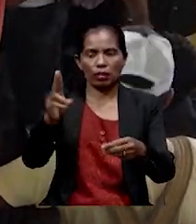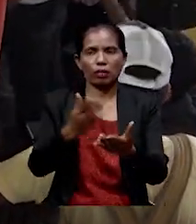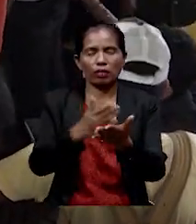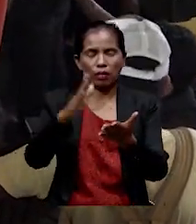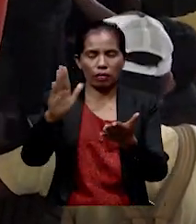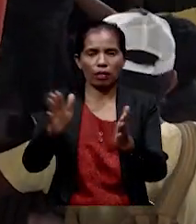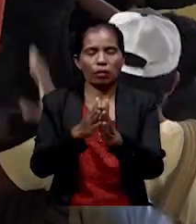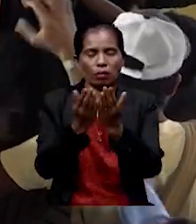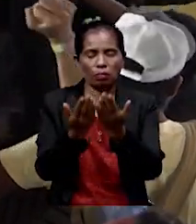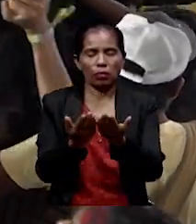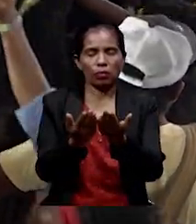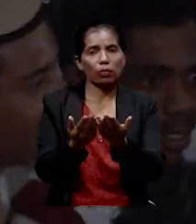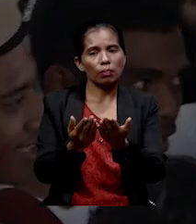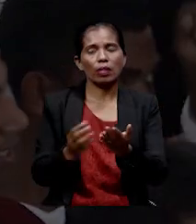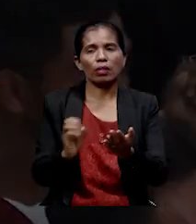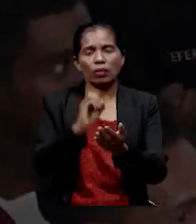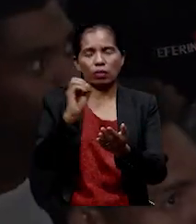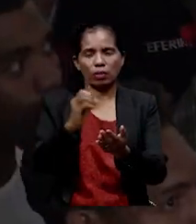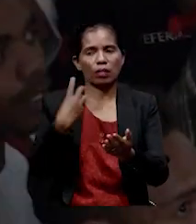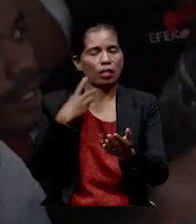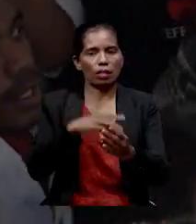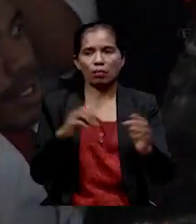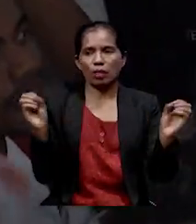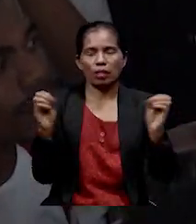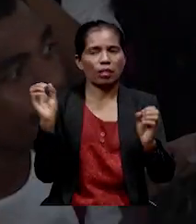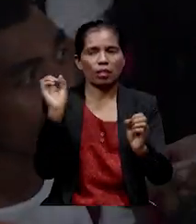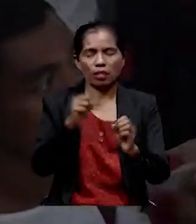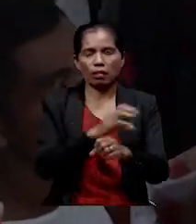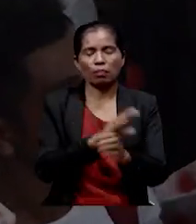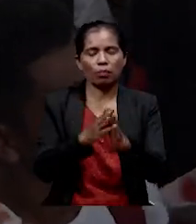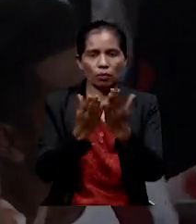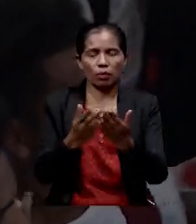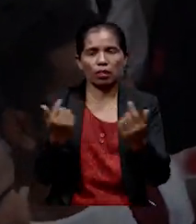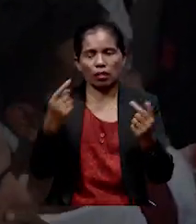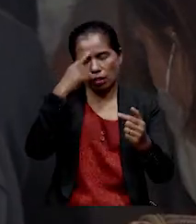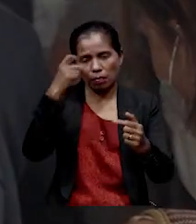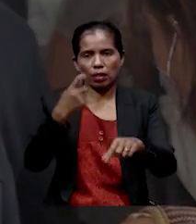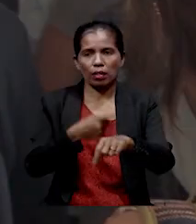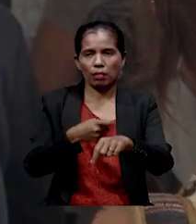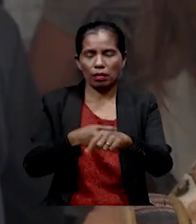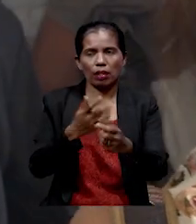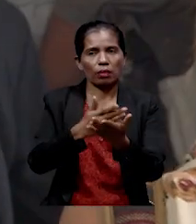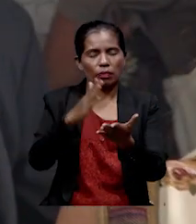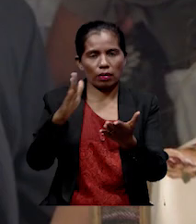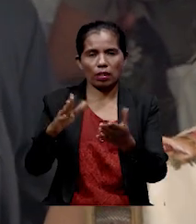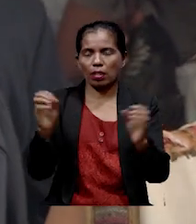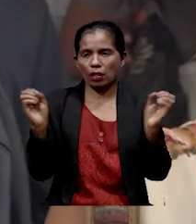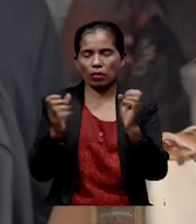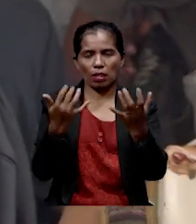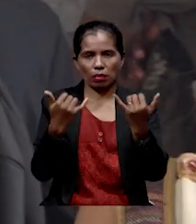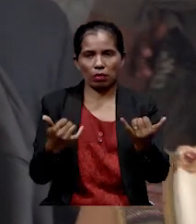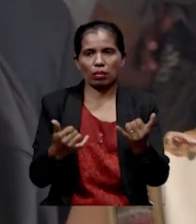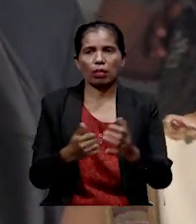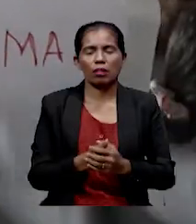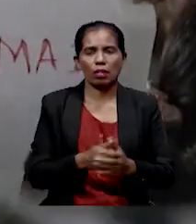fali manual orientação. Então ami rejeita total ba manual idane tamba ninia tempo nebe atu distribui ne lá osona ia aula